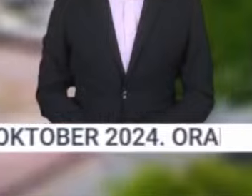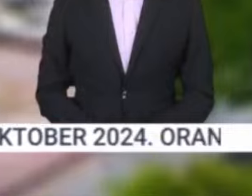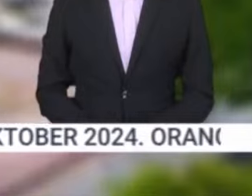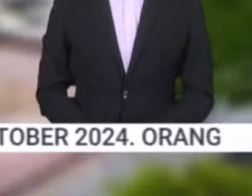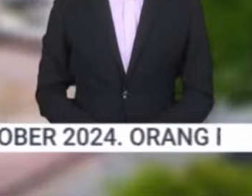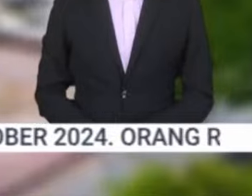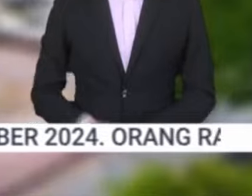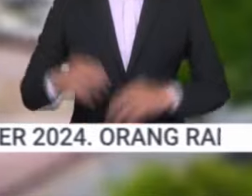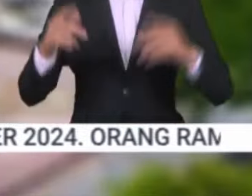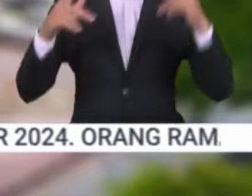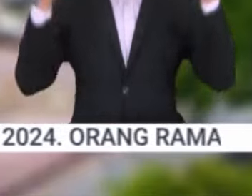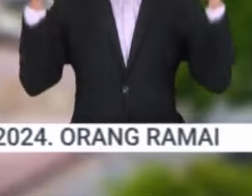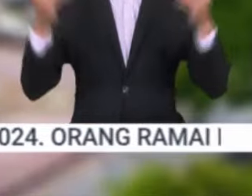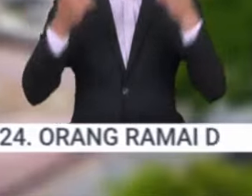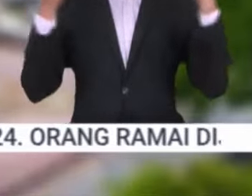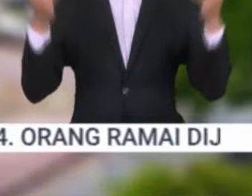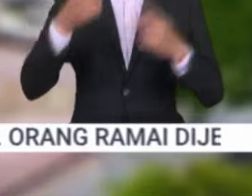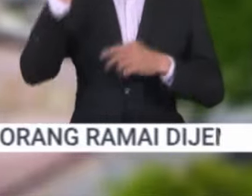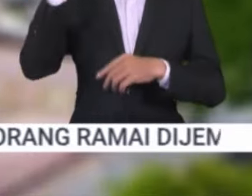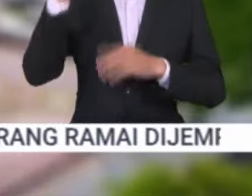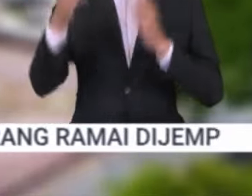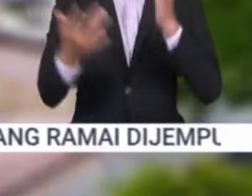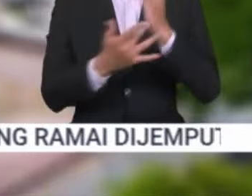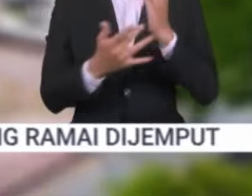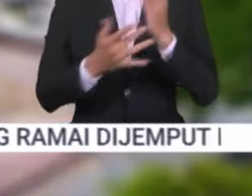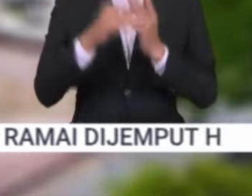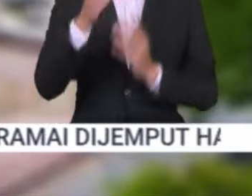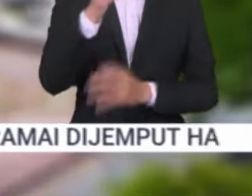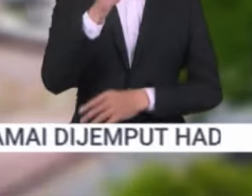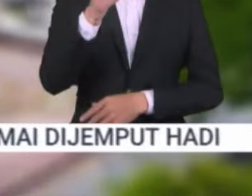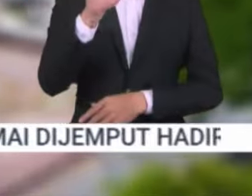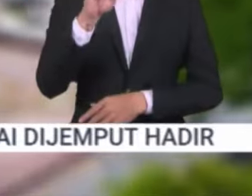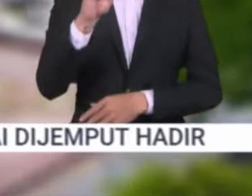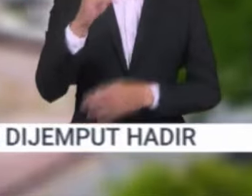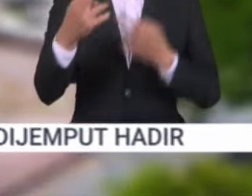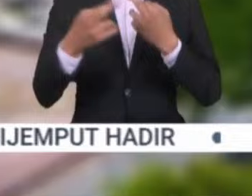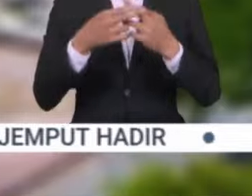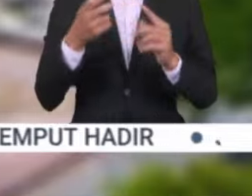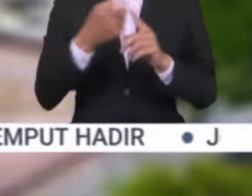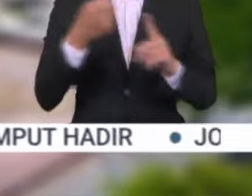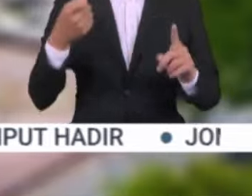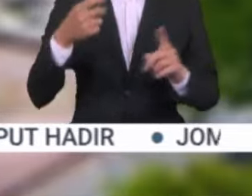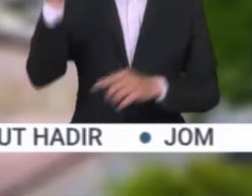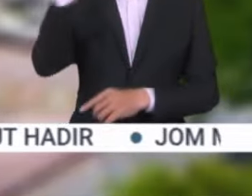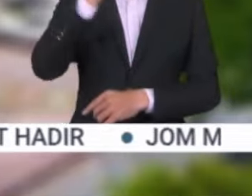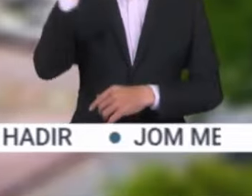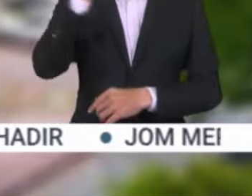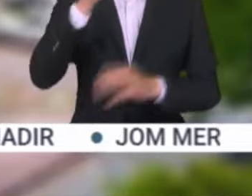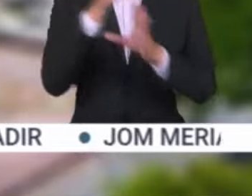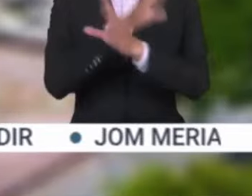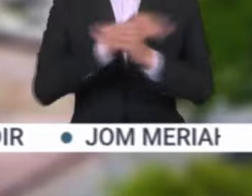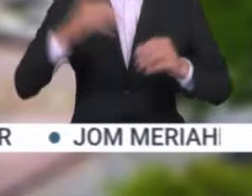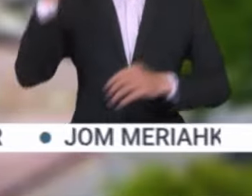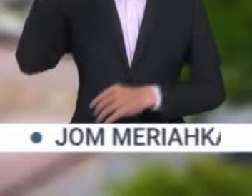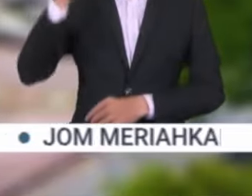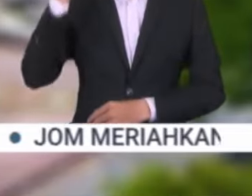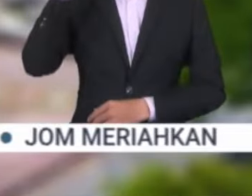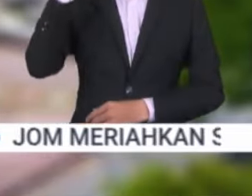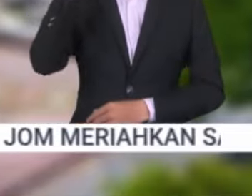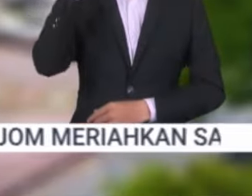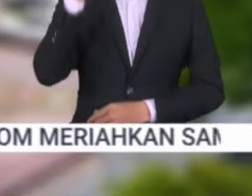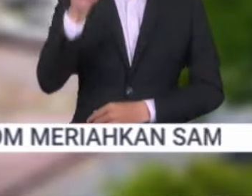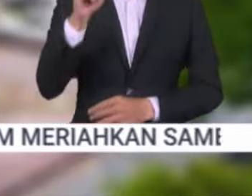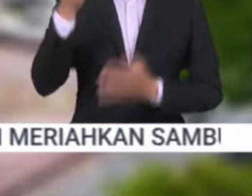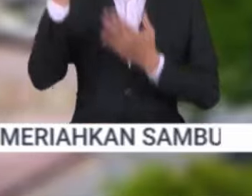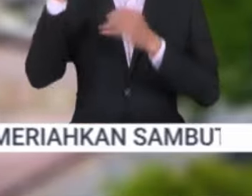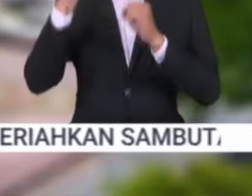KEM Carnival Sains, Teknologi, Kejuruteraan dan Matematik STEM merupakan pendekatan Kerajaan Sarawak dan Kerajaan Persekutuan dalam memastikan pelajar yang